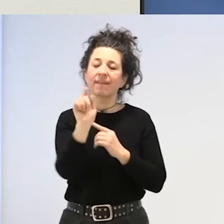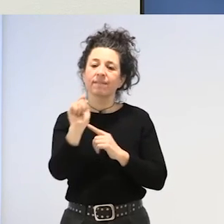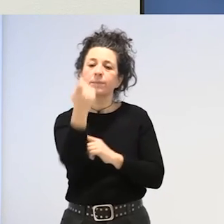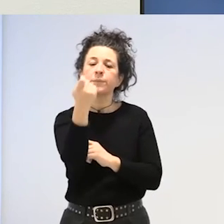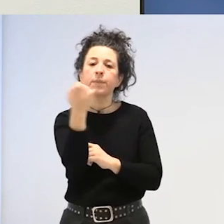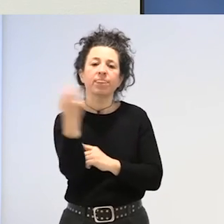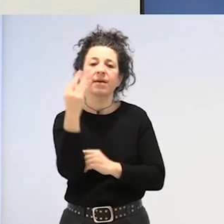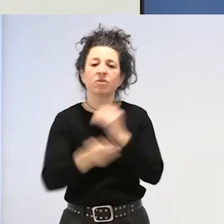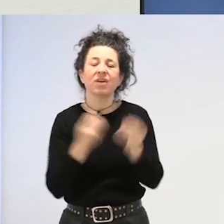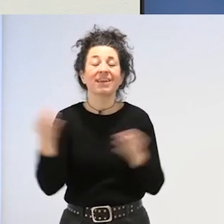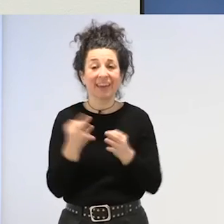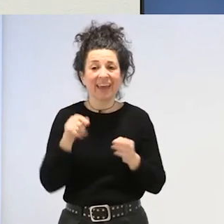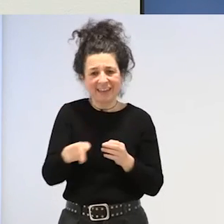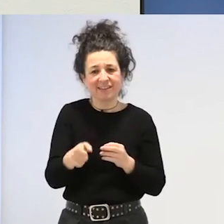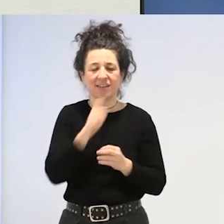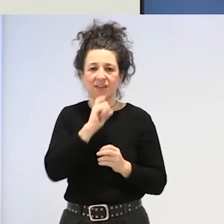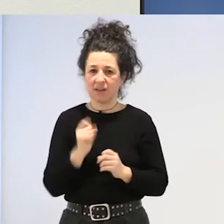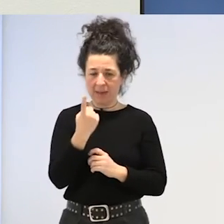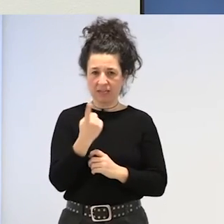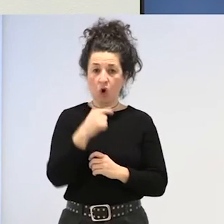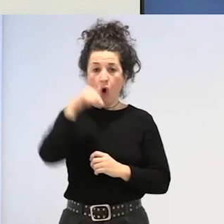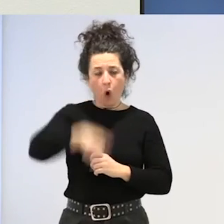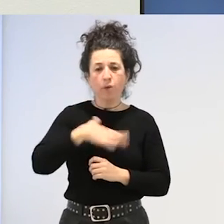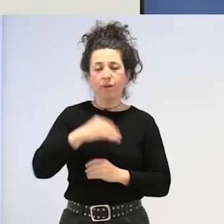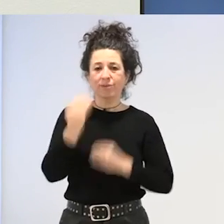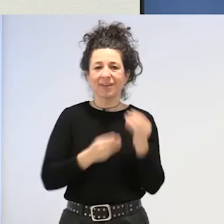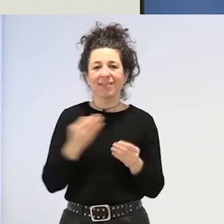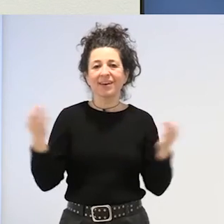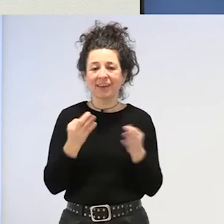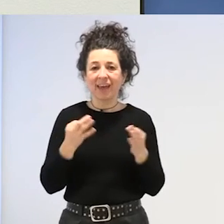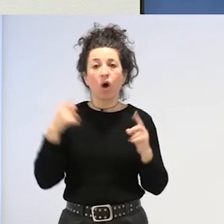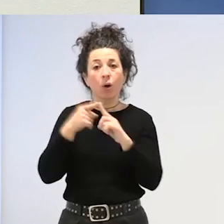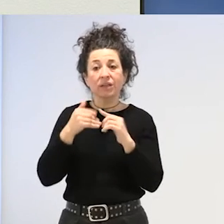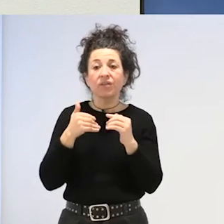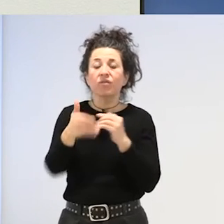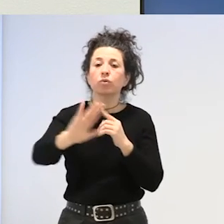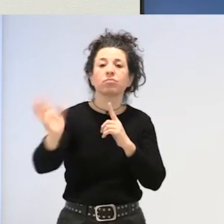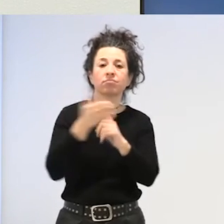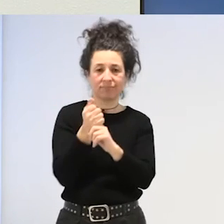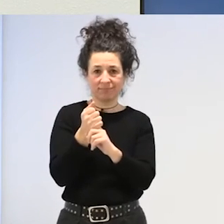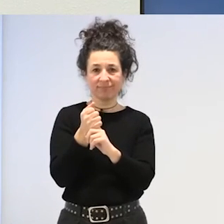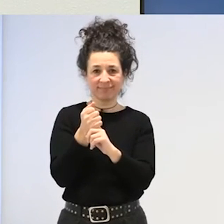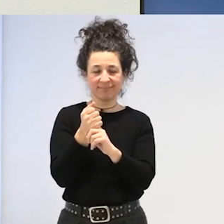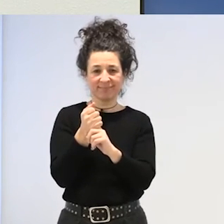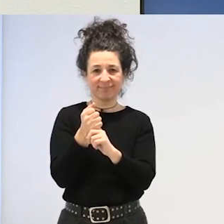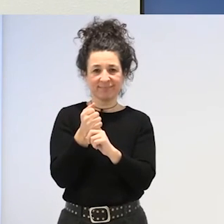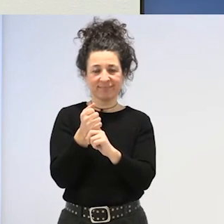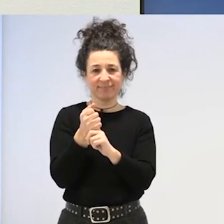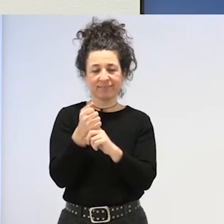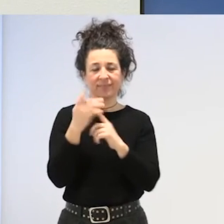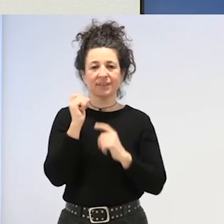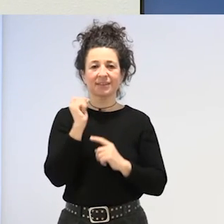da zaiena, zer egin aldugu gaur, ez, etorkizun hori lortzeko. Eta askotan,